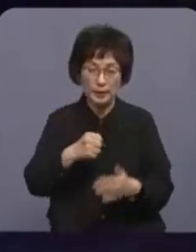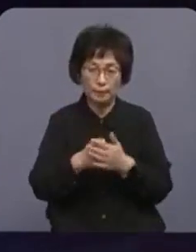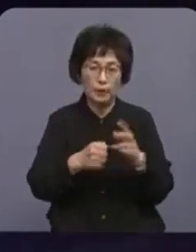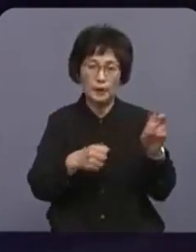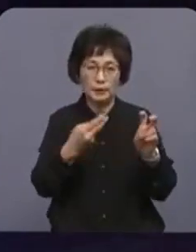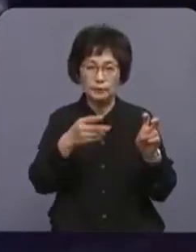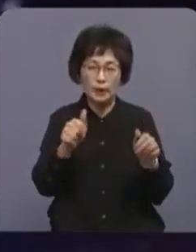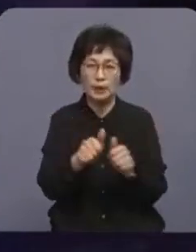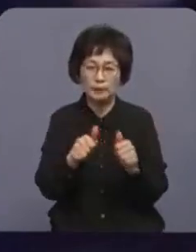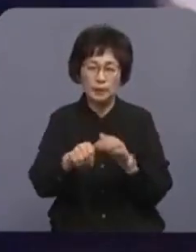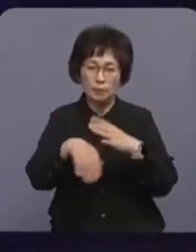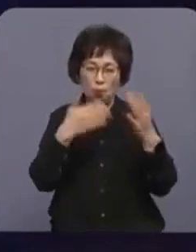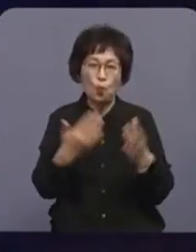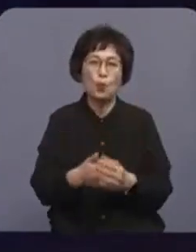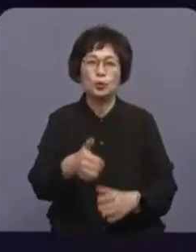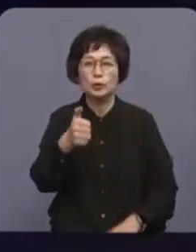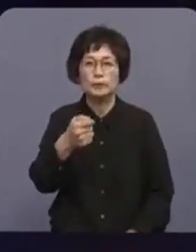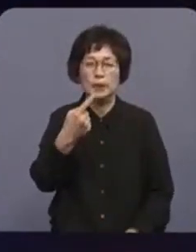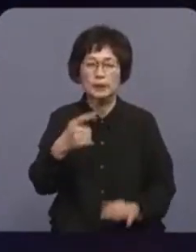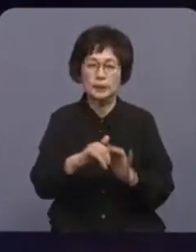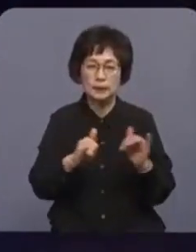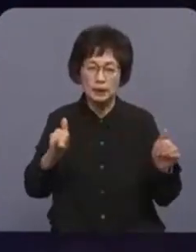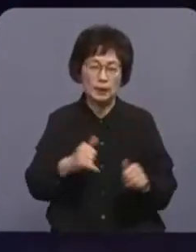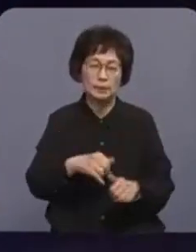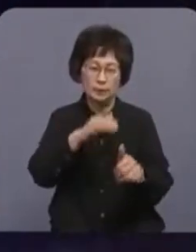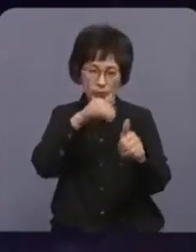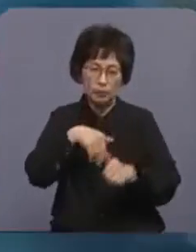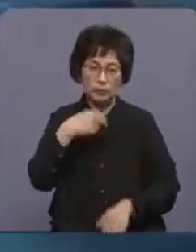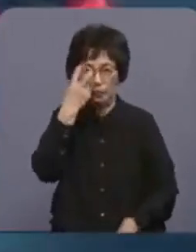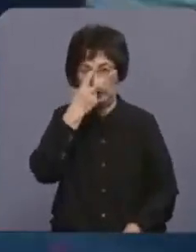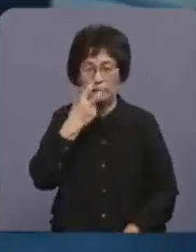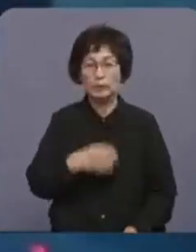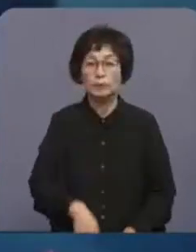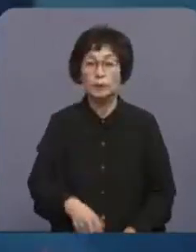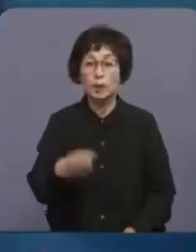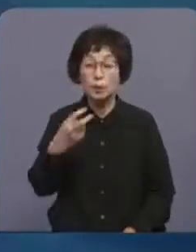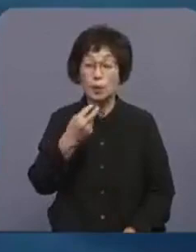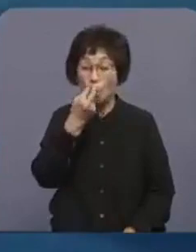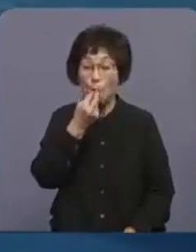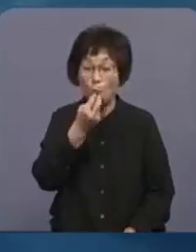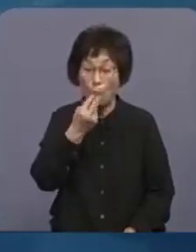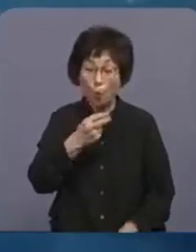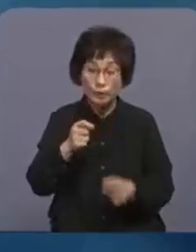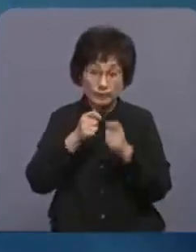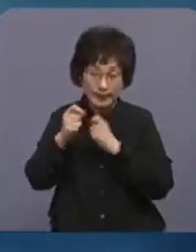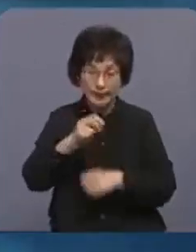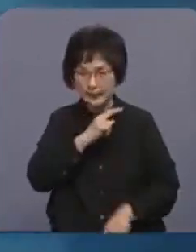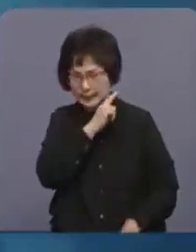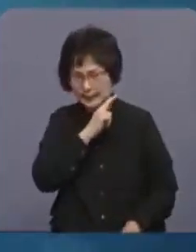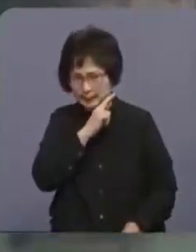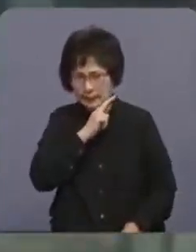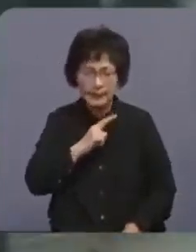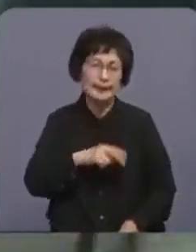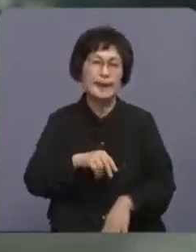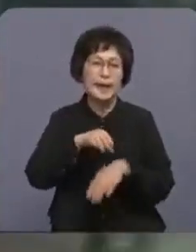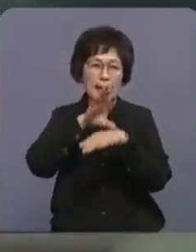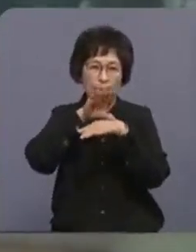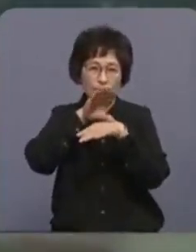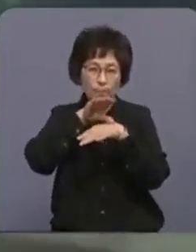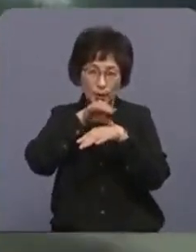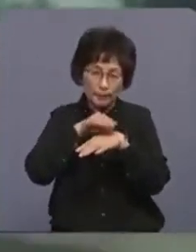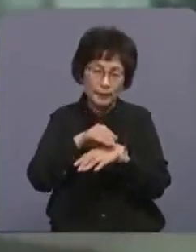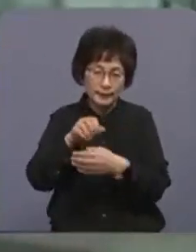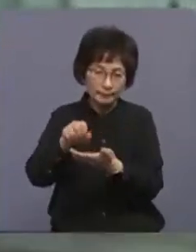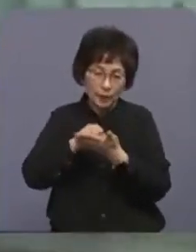20대 남성 등 모두 51명을 불구속 송치했습니다. 또 보험사기가 의심될 경우 블랙박스 화면을 확보한